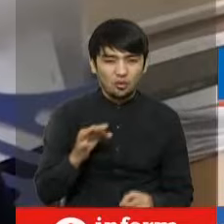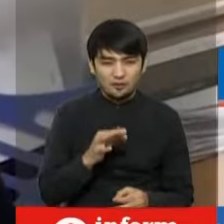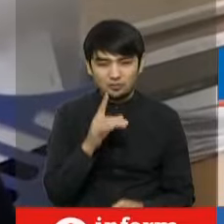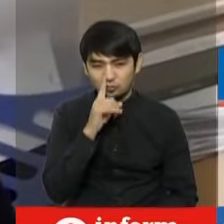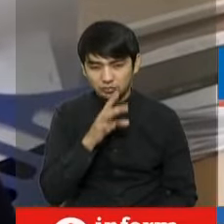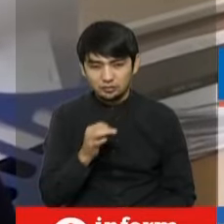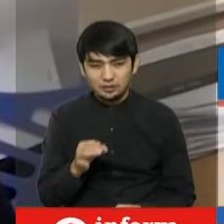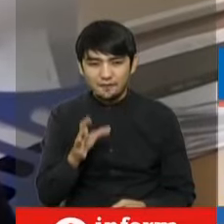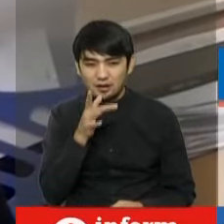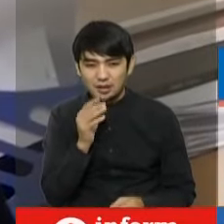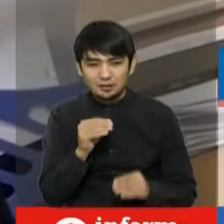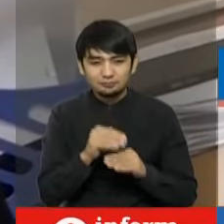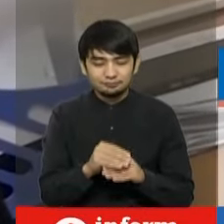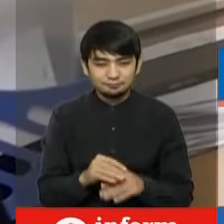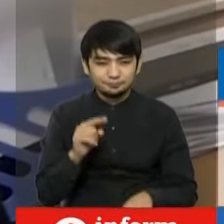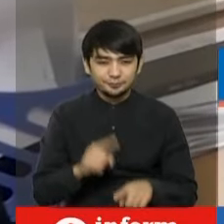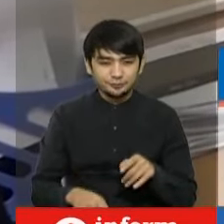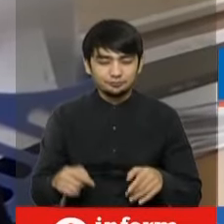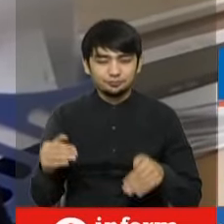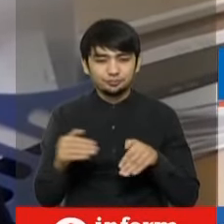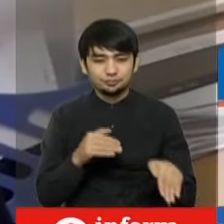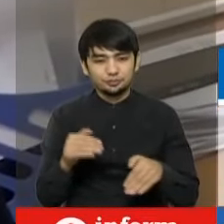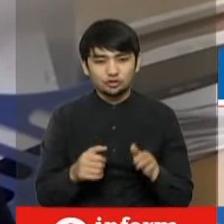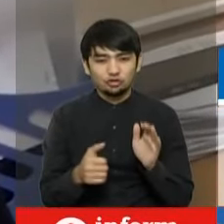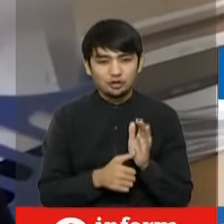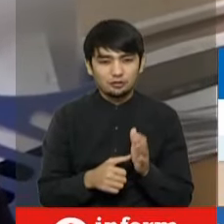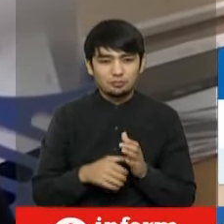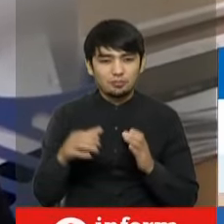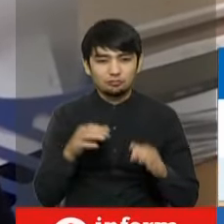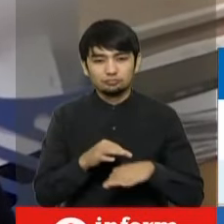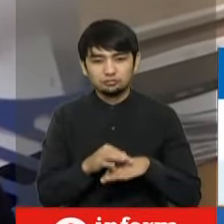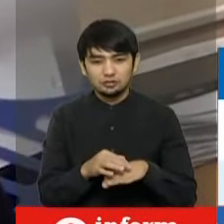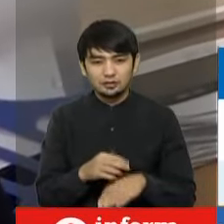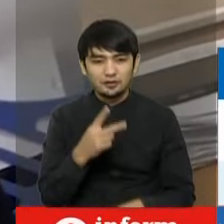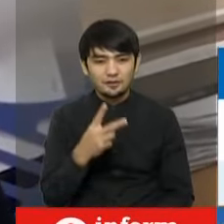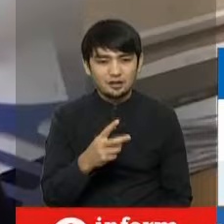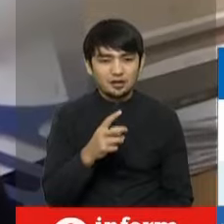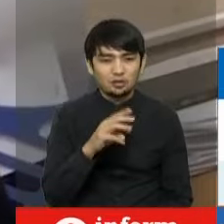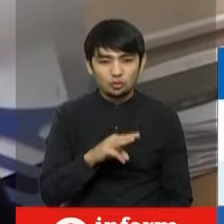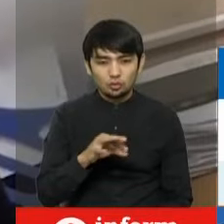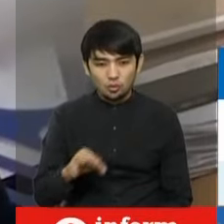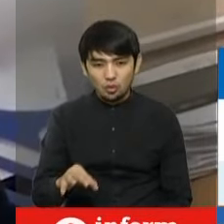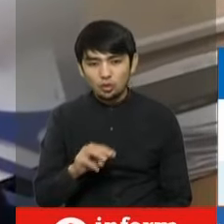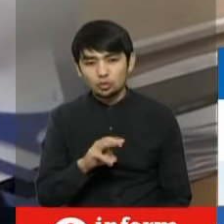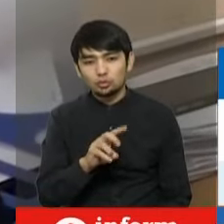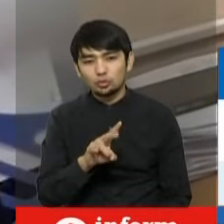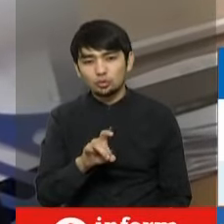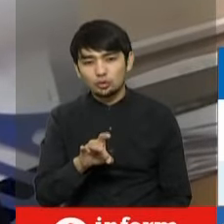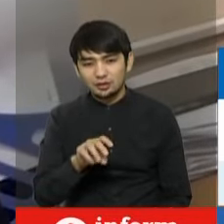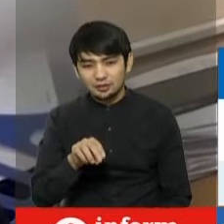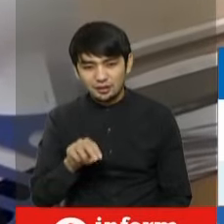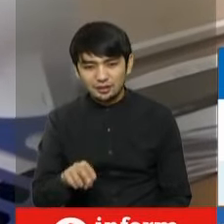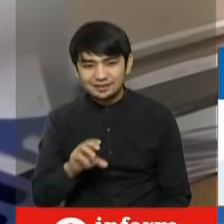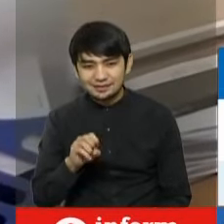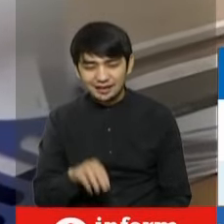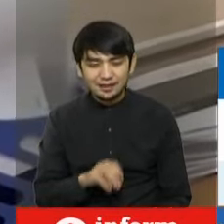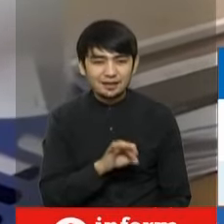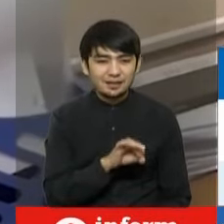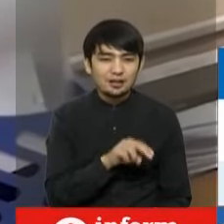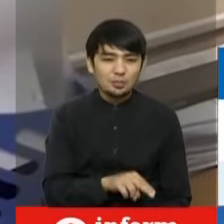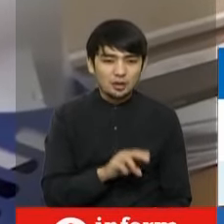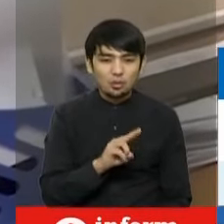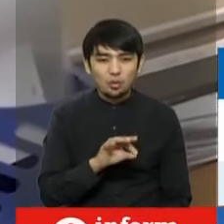сегодняшний день ежедневно по 6 маршрутам выполняются перевозки 2 перевозчика. Это ТО «Нуртрансет» и ИП «Хожахметов». В период